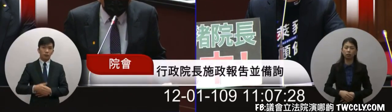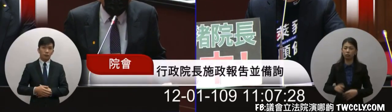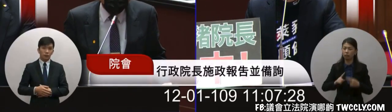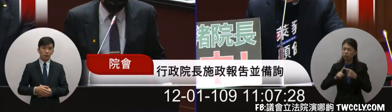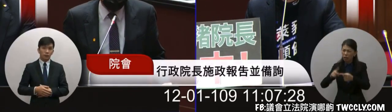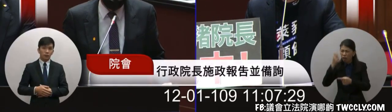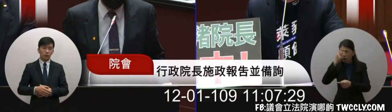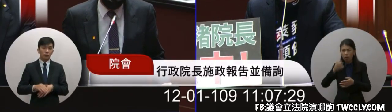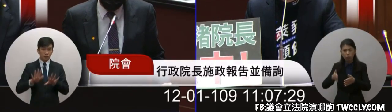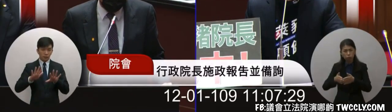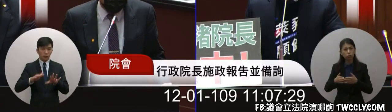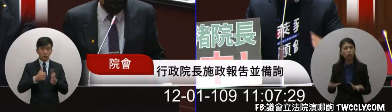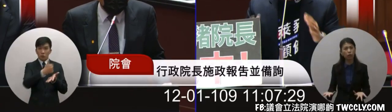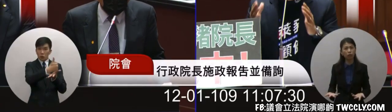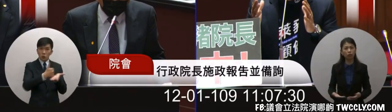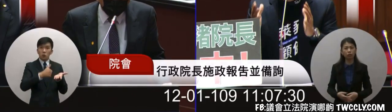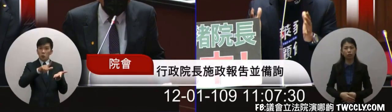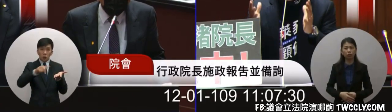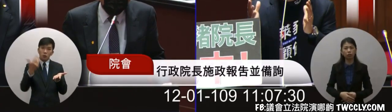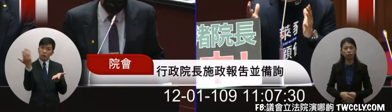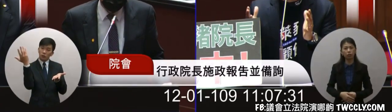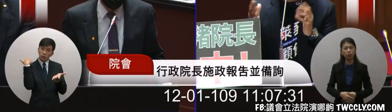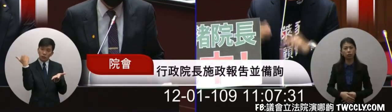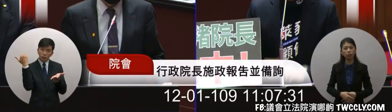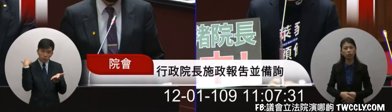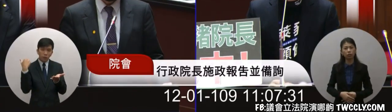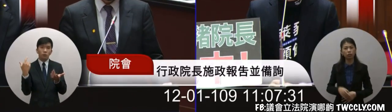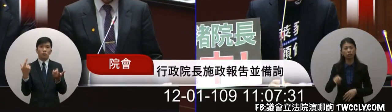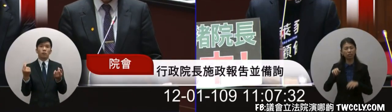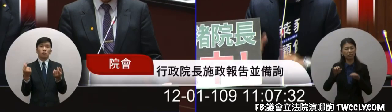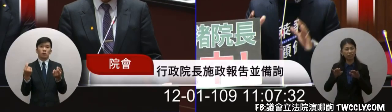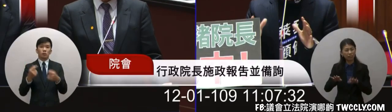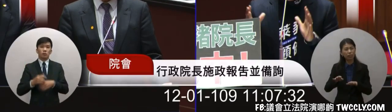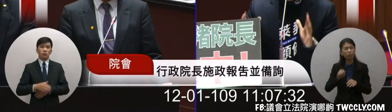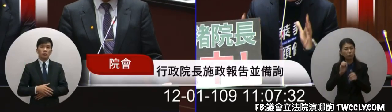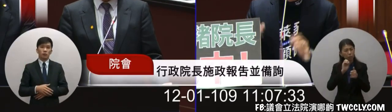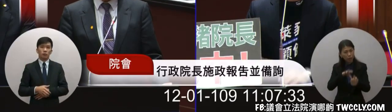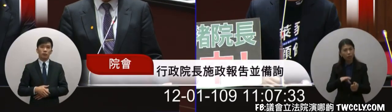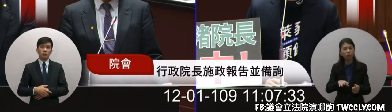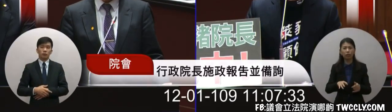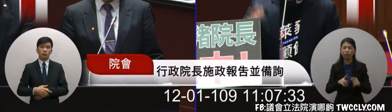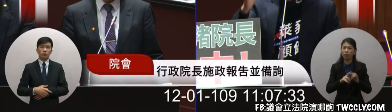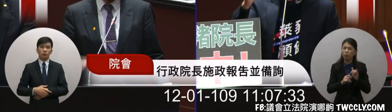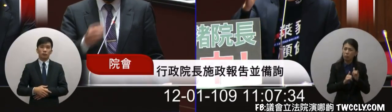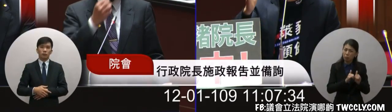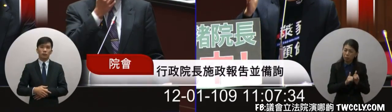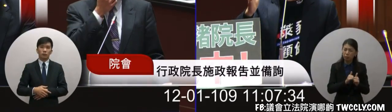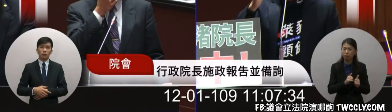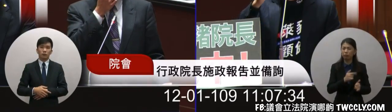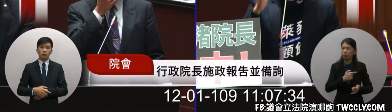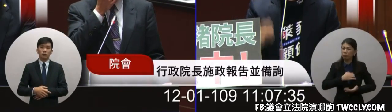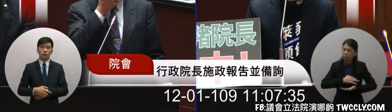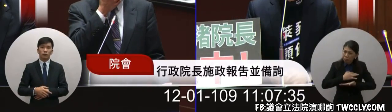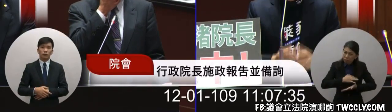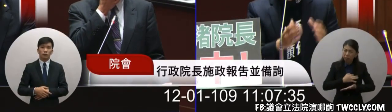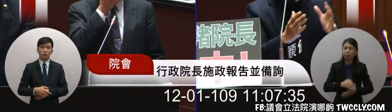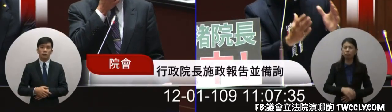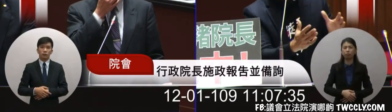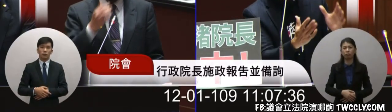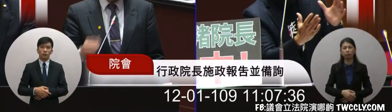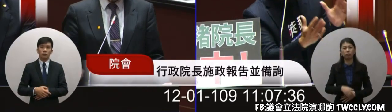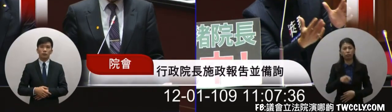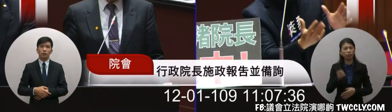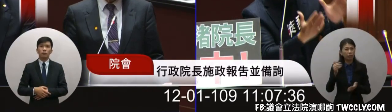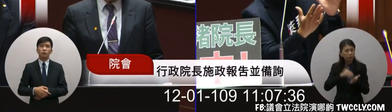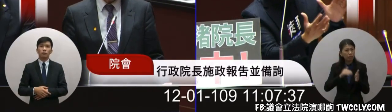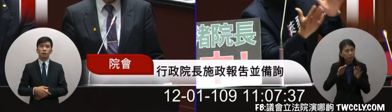吗？ 也跟以前都一样。 所以这就是我们现在强调重点，国人同胞为什么？部长、院长，您到现